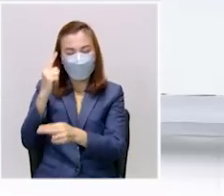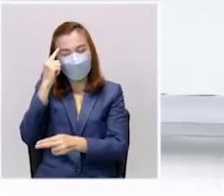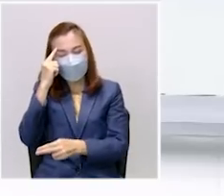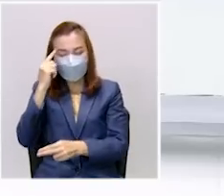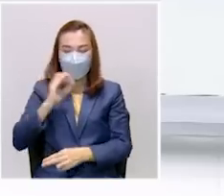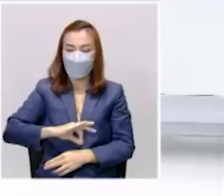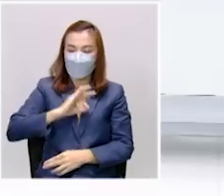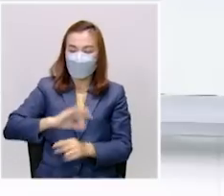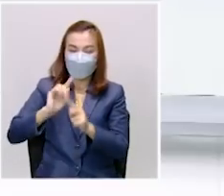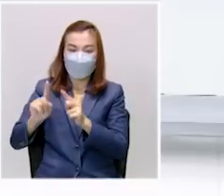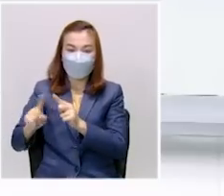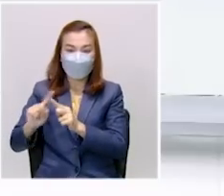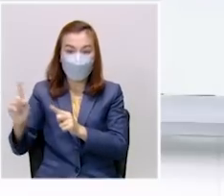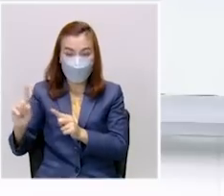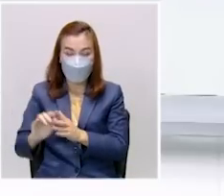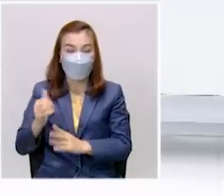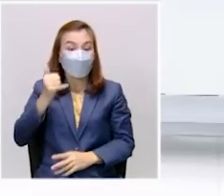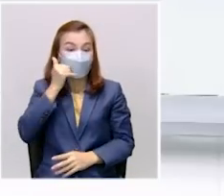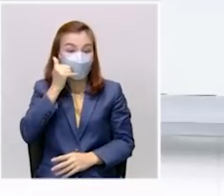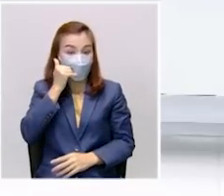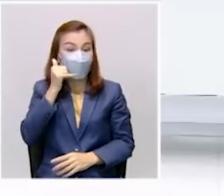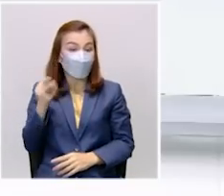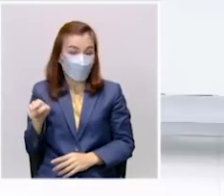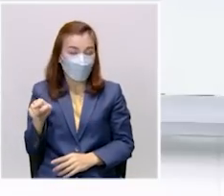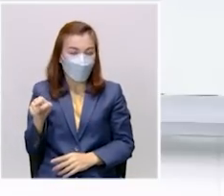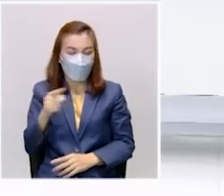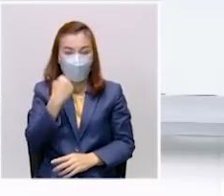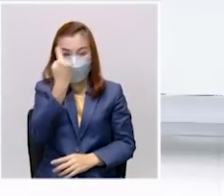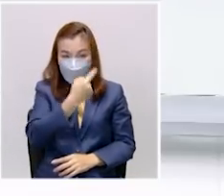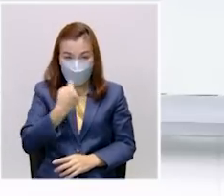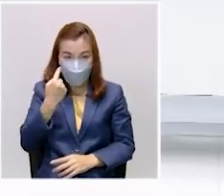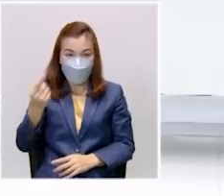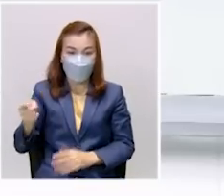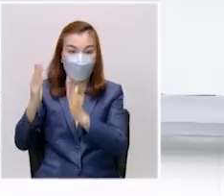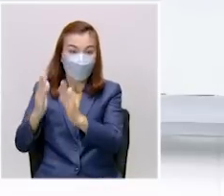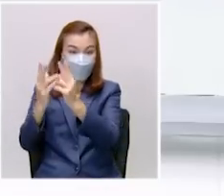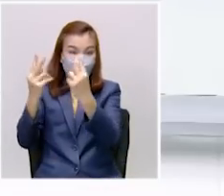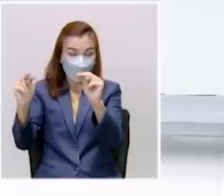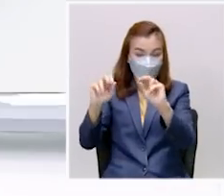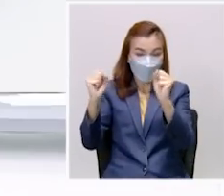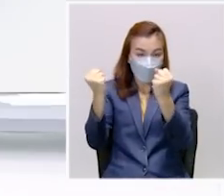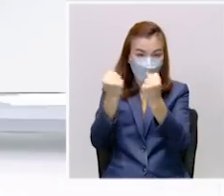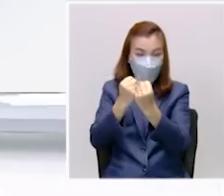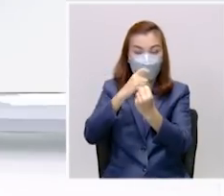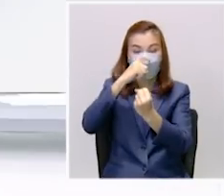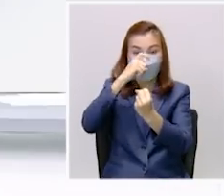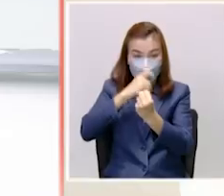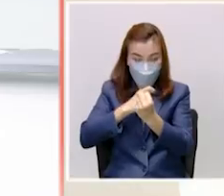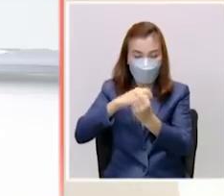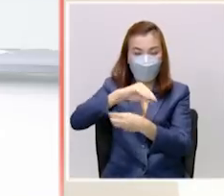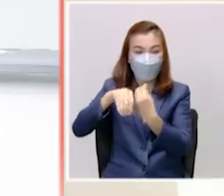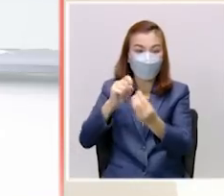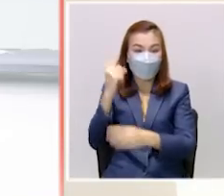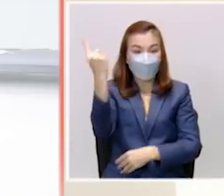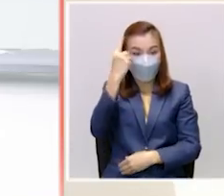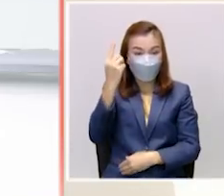ความคิดเห็นกับเรื่องนี้อย่างไรนะคะอยู่ในสายกับเราแล้วนะคะสำหรับคุณสิทธิวัฒน์ชีวรัตนพรนายกสมาคมไทยธุรกิจการท่องเที่ยวหรือว่าแอตต้านะ